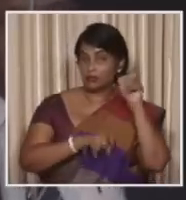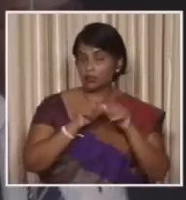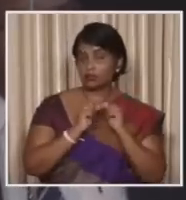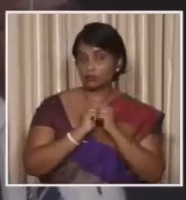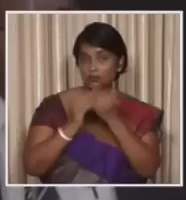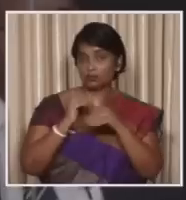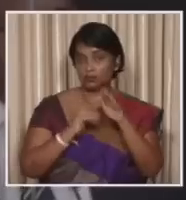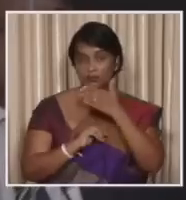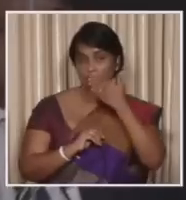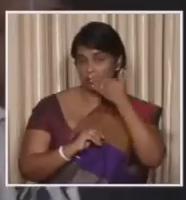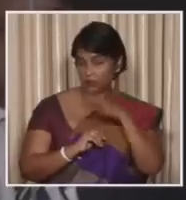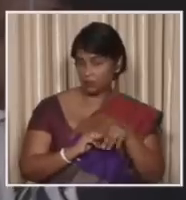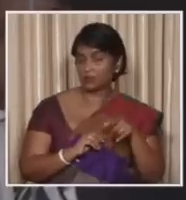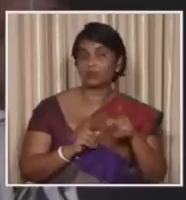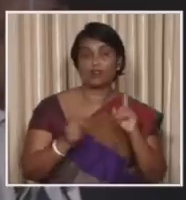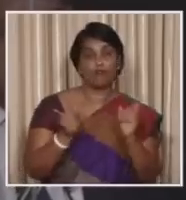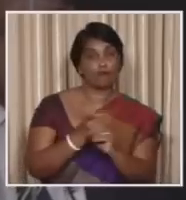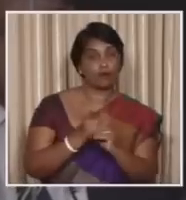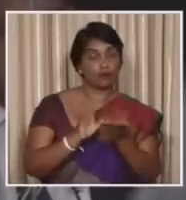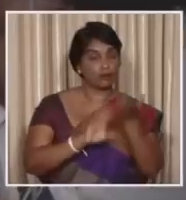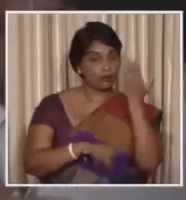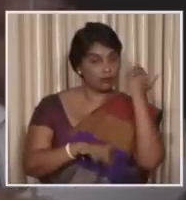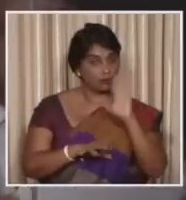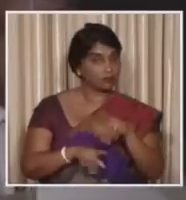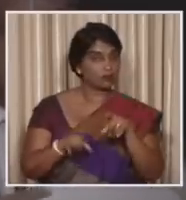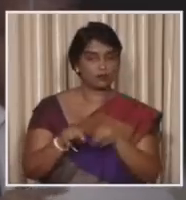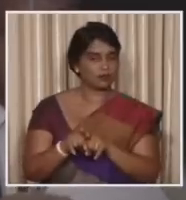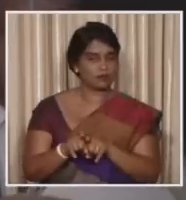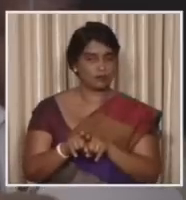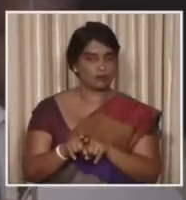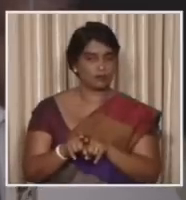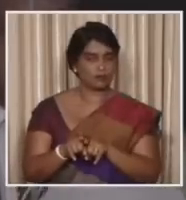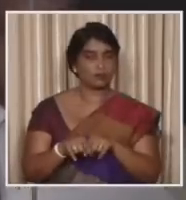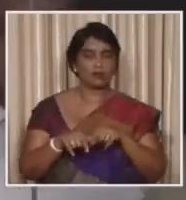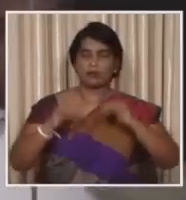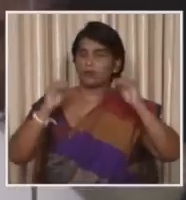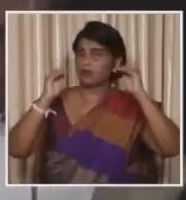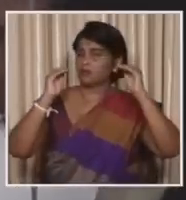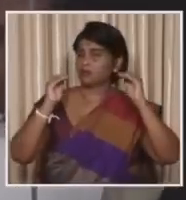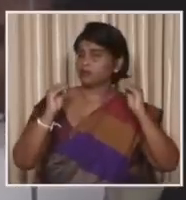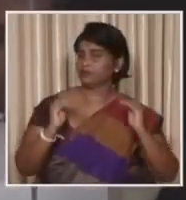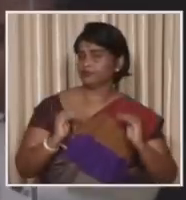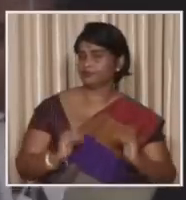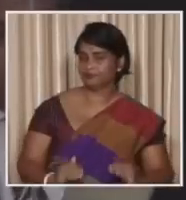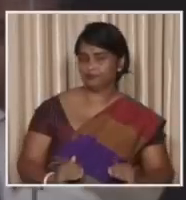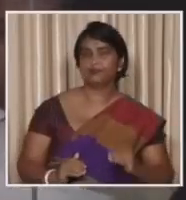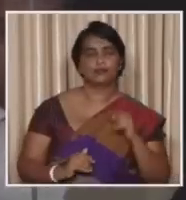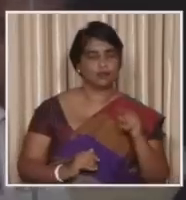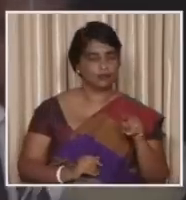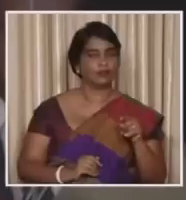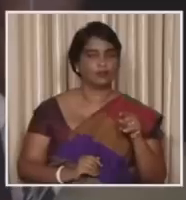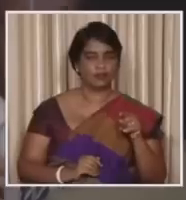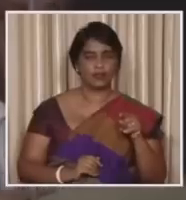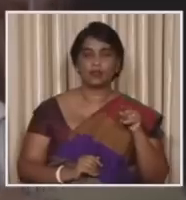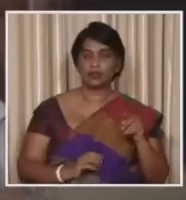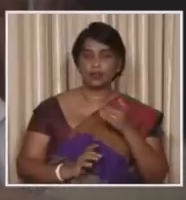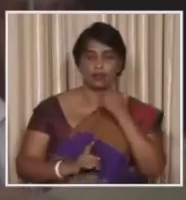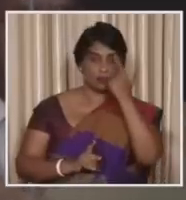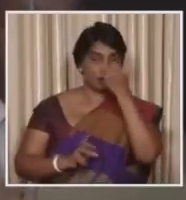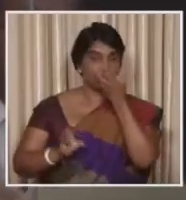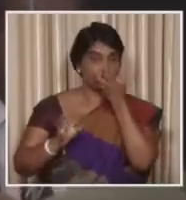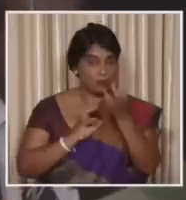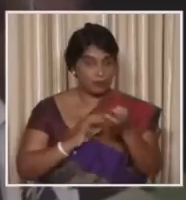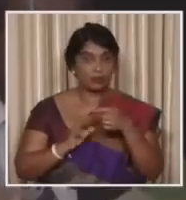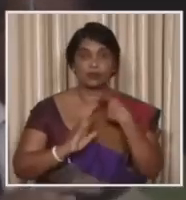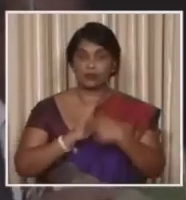නිපුණත්වය යුද්ධය පැවති කාලයේ තිබුණට වඩා පහළට ශීඝ්‍රයෙන් වැටෙන්න පටන් ගත්තා. පාස්කු ප්‍රහාර වැනි